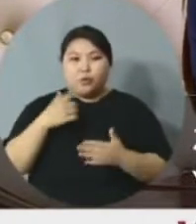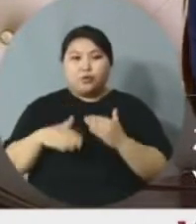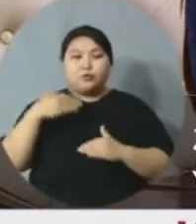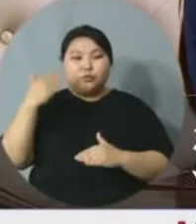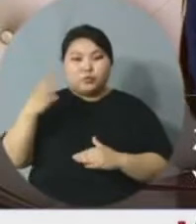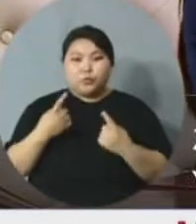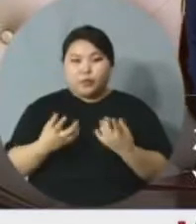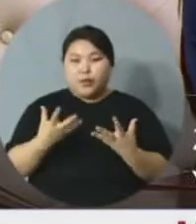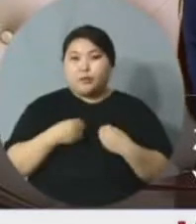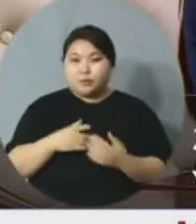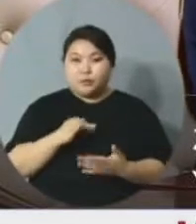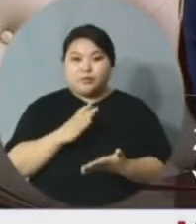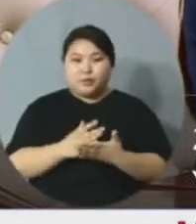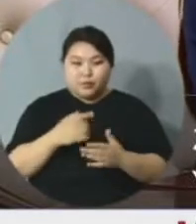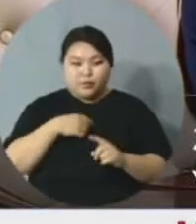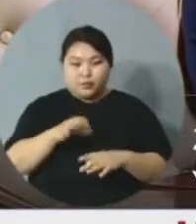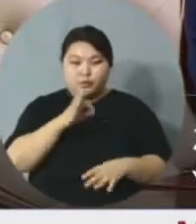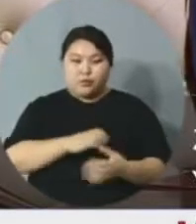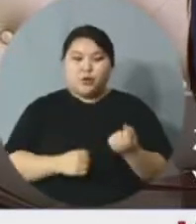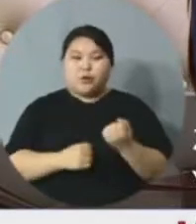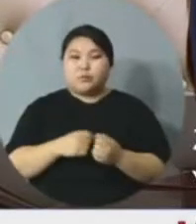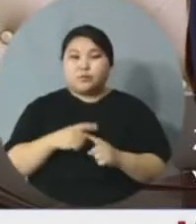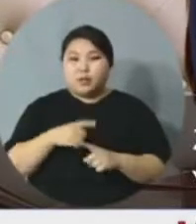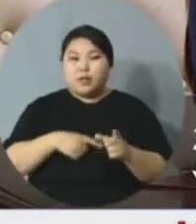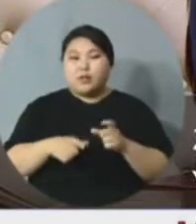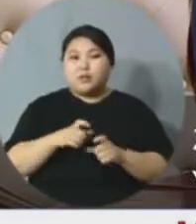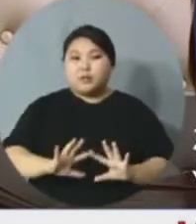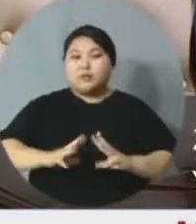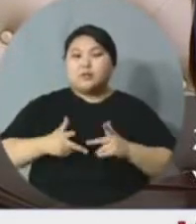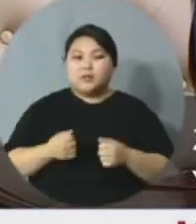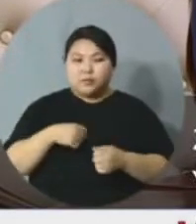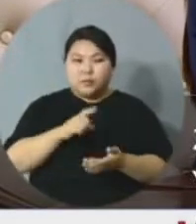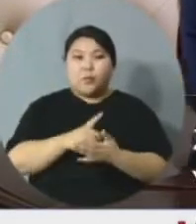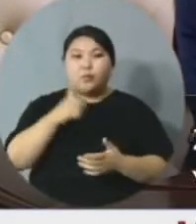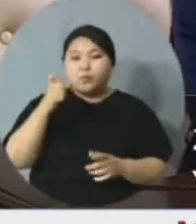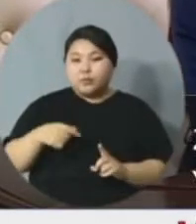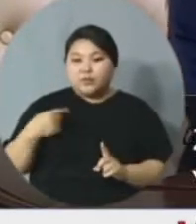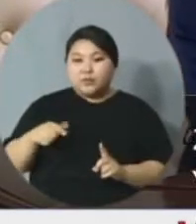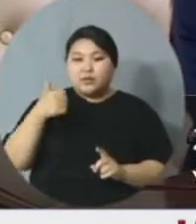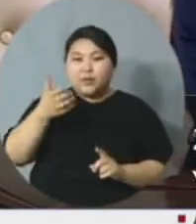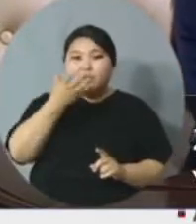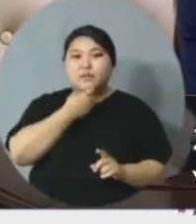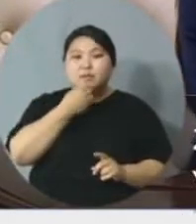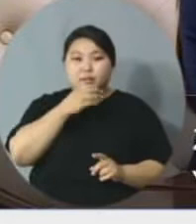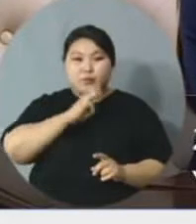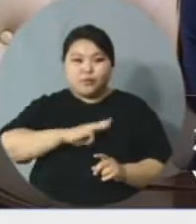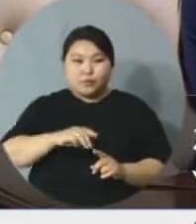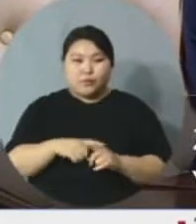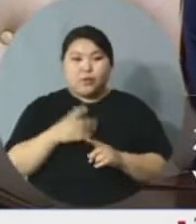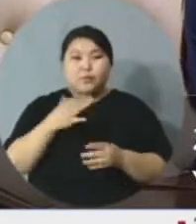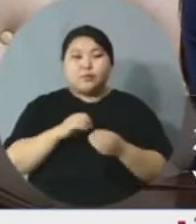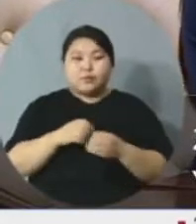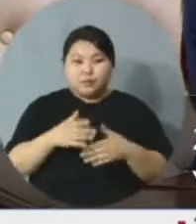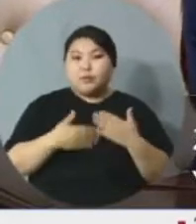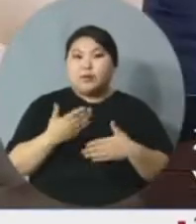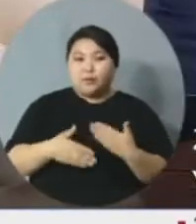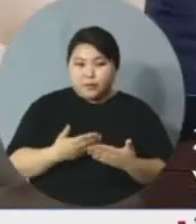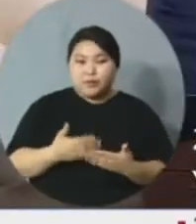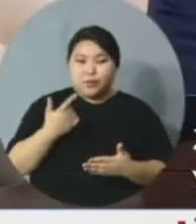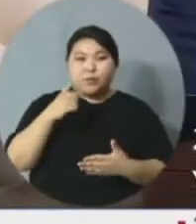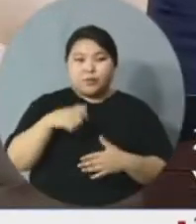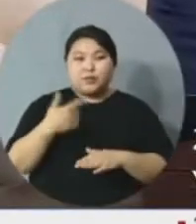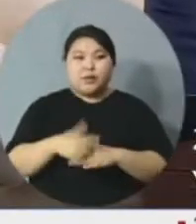хөрөнгө оруулалт хийх гэсэн. Тэгэхээр хөрөнгө оруулалт гэдэг чинь эдийн засгийн сэргийн гэдэг юм шиг хүний сайн сайхны төлөвийн нэг жигсэл юм байна шүү